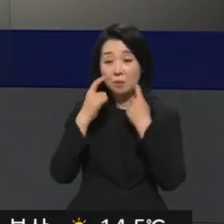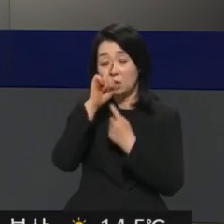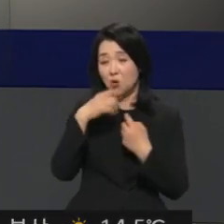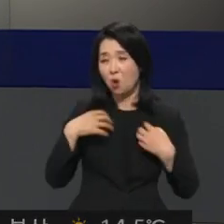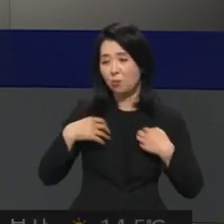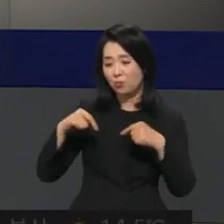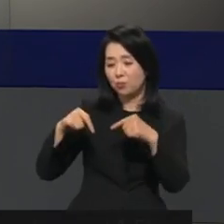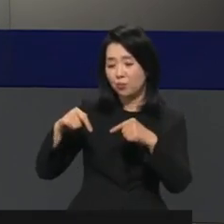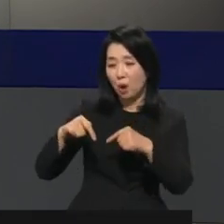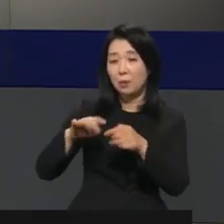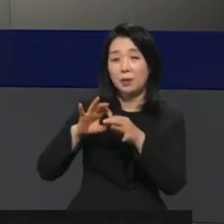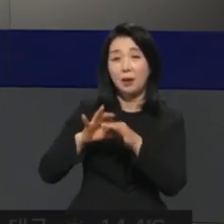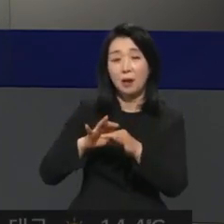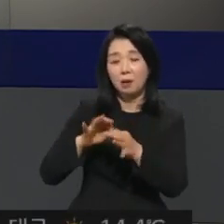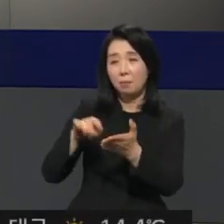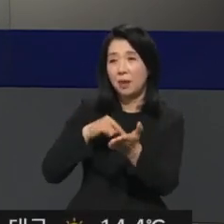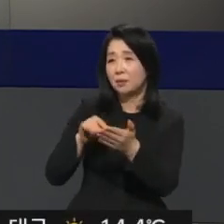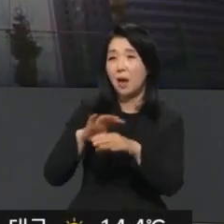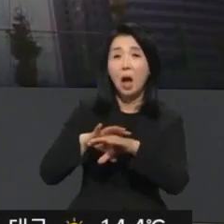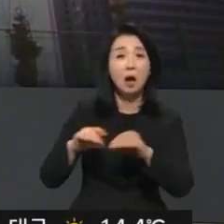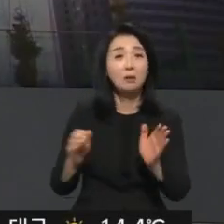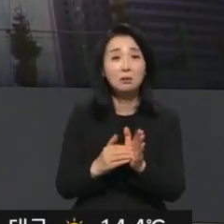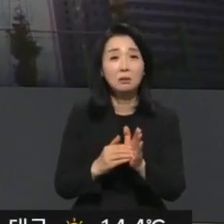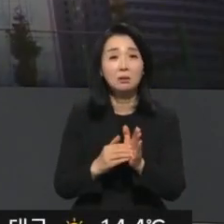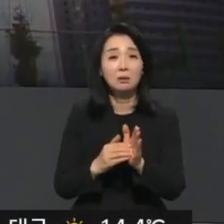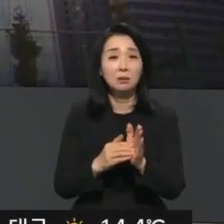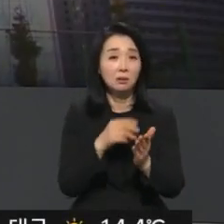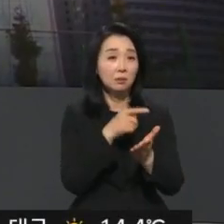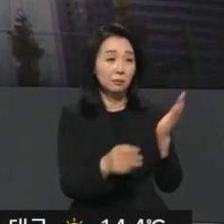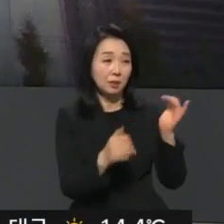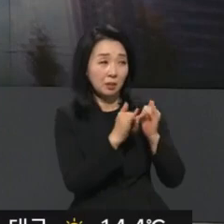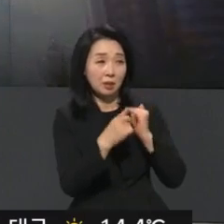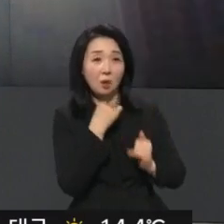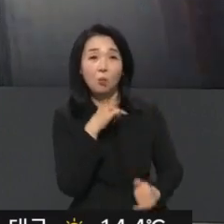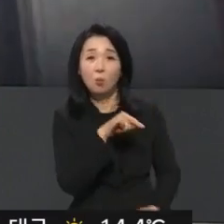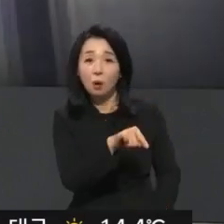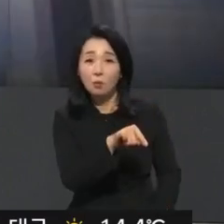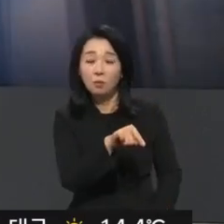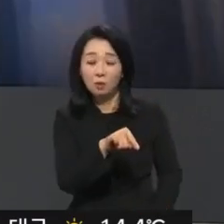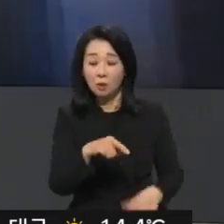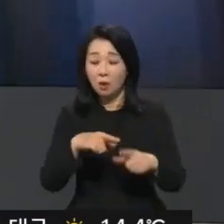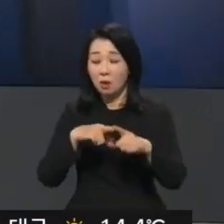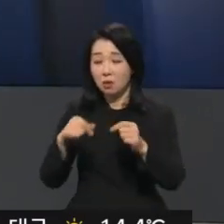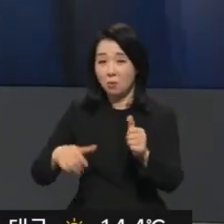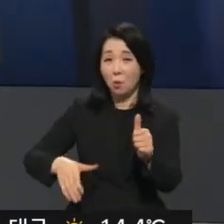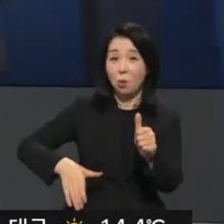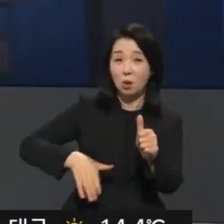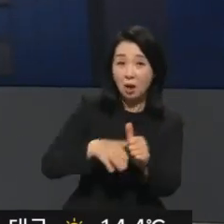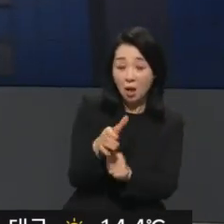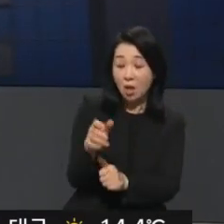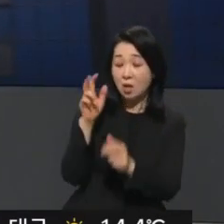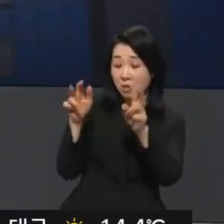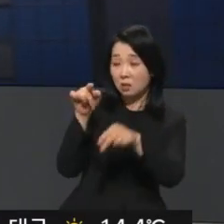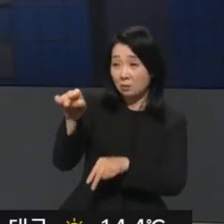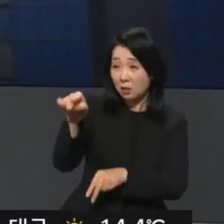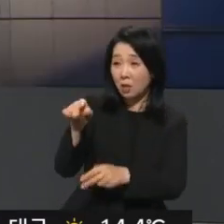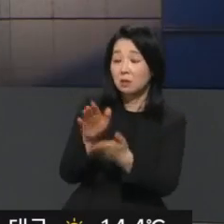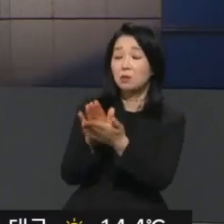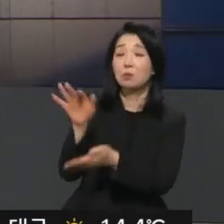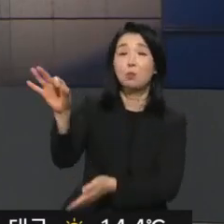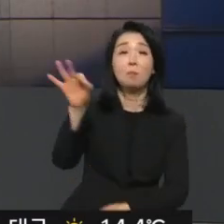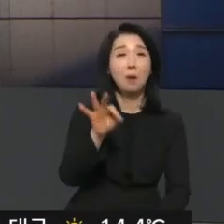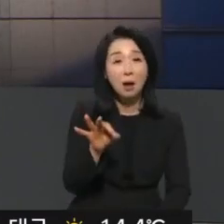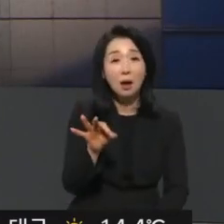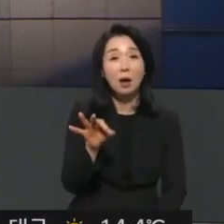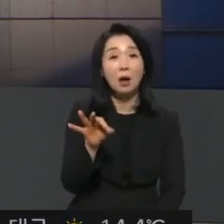사실상 마무리한 상태였습니다 피해자료 피해자들이 원하는 일본 가해 기업의 자산으로 직접 대상을 받는